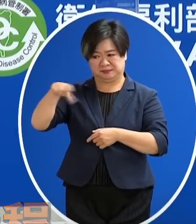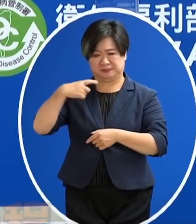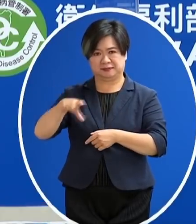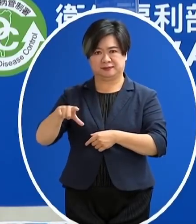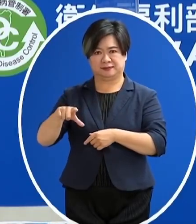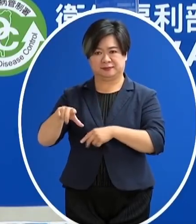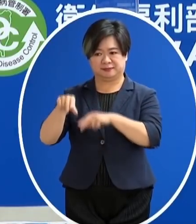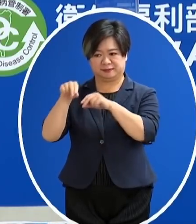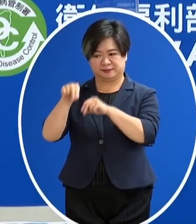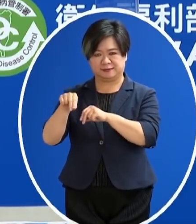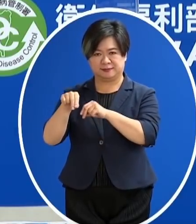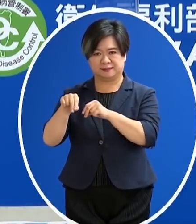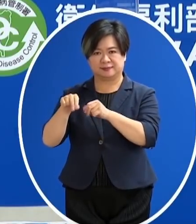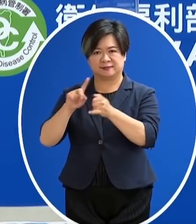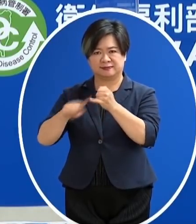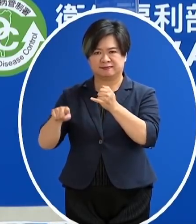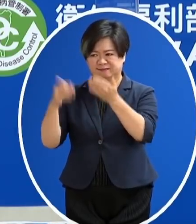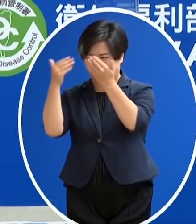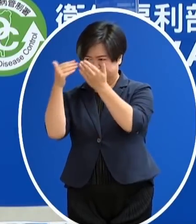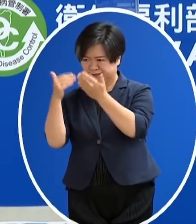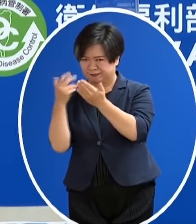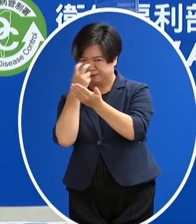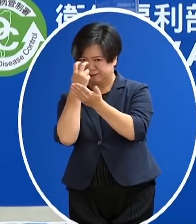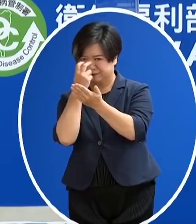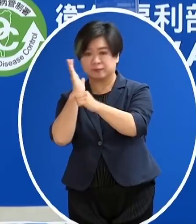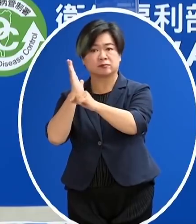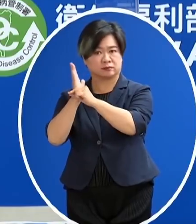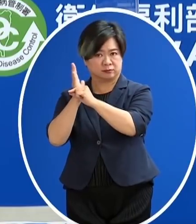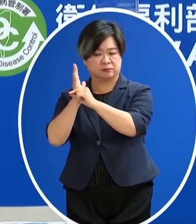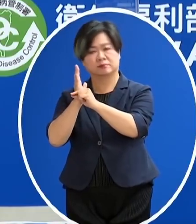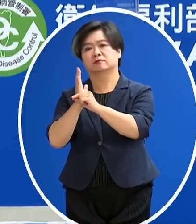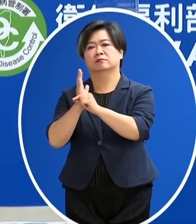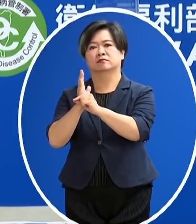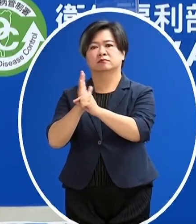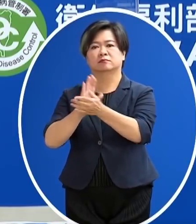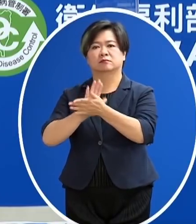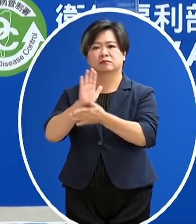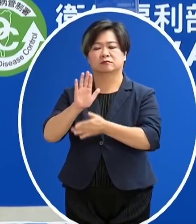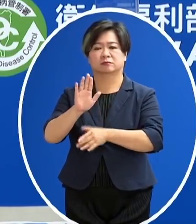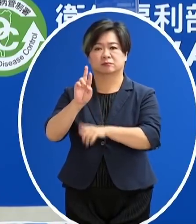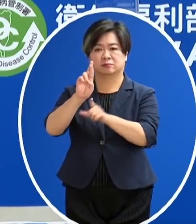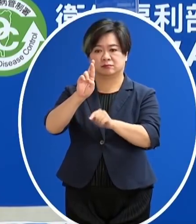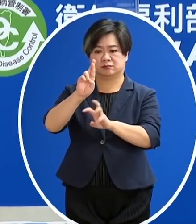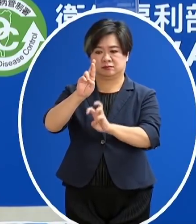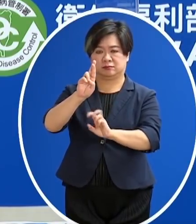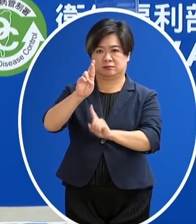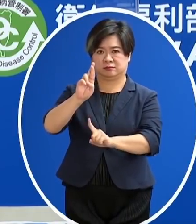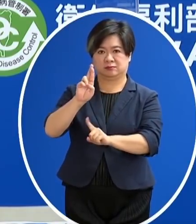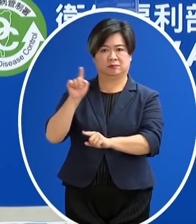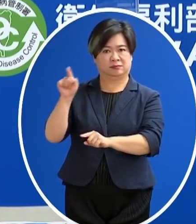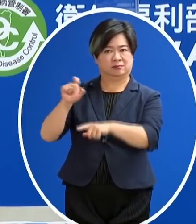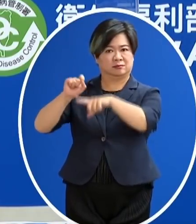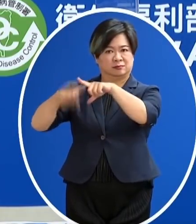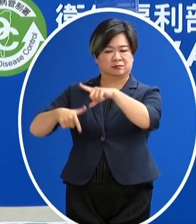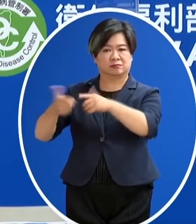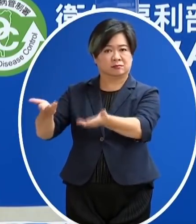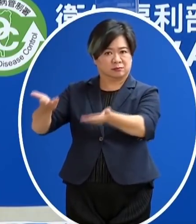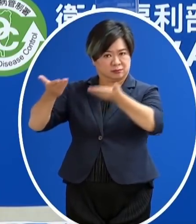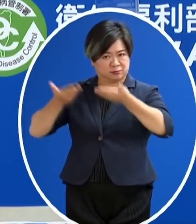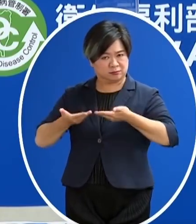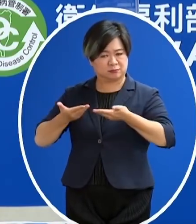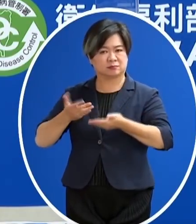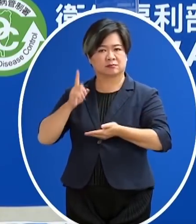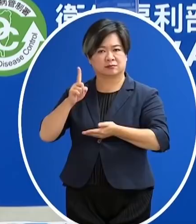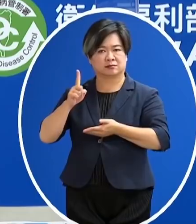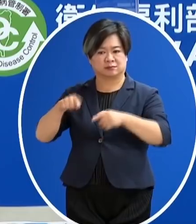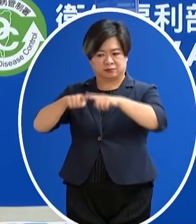约做最后的确认。然后在12月31日 ，BNT 公司就提供一